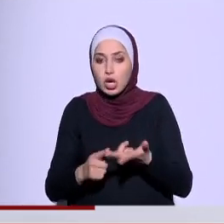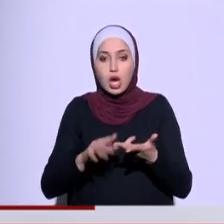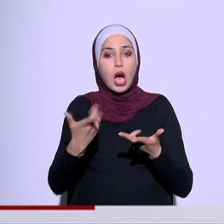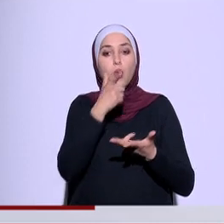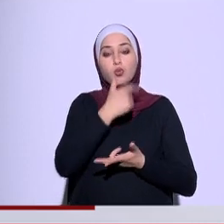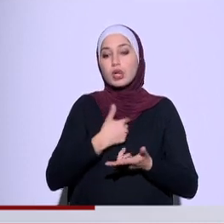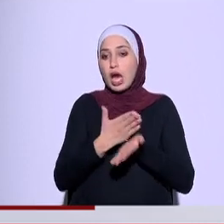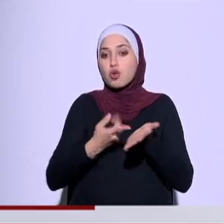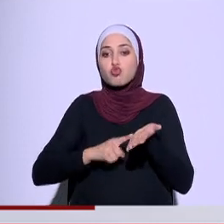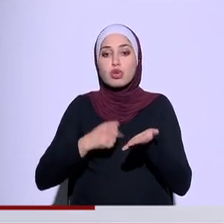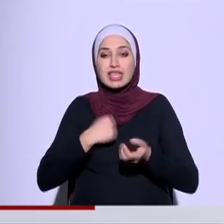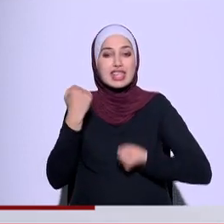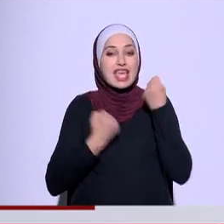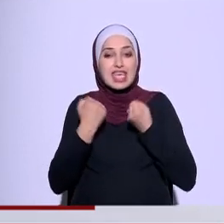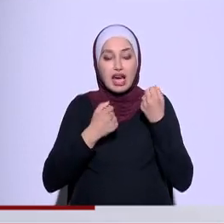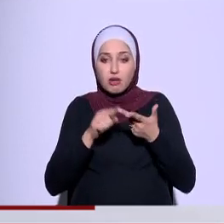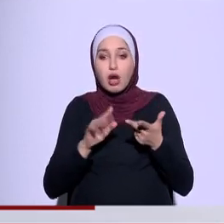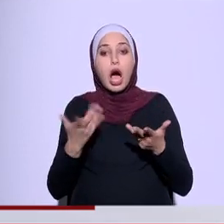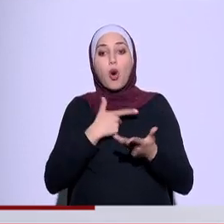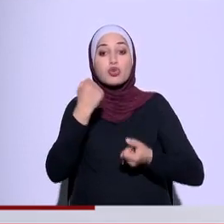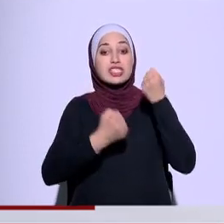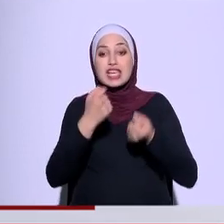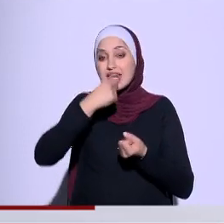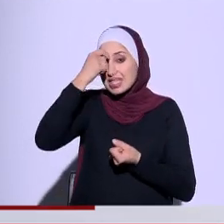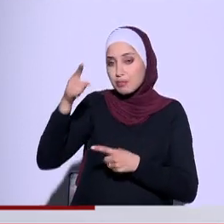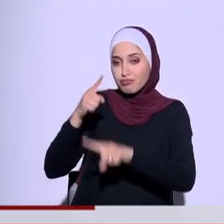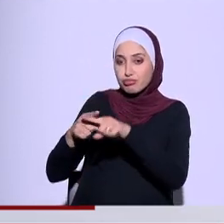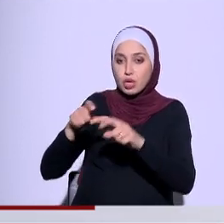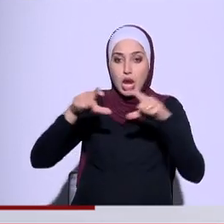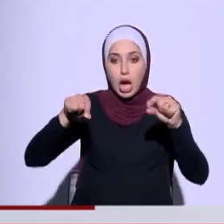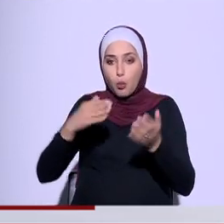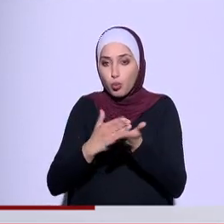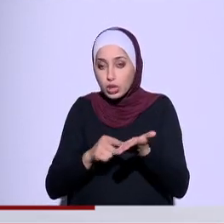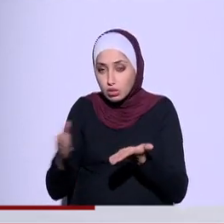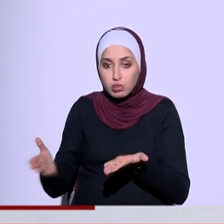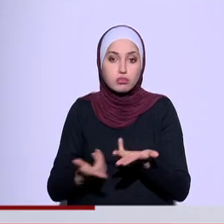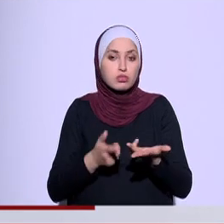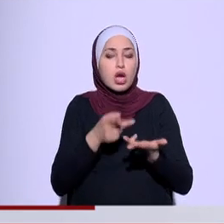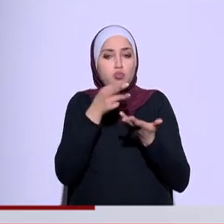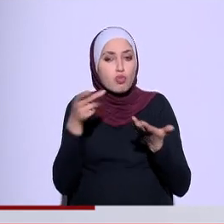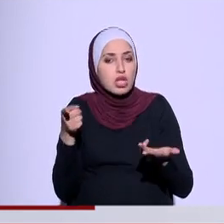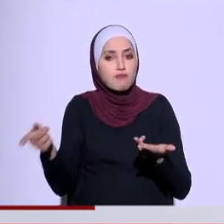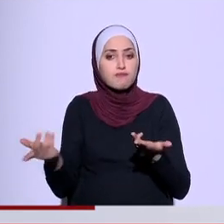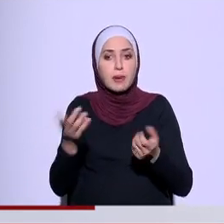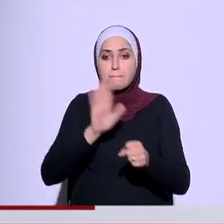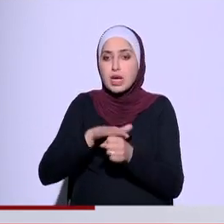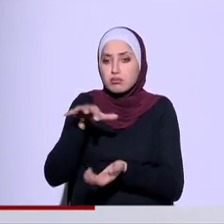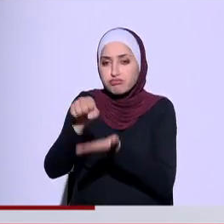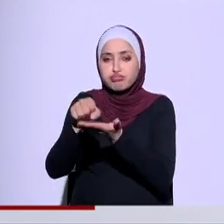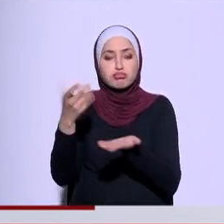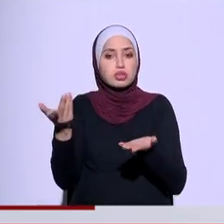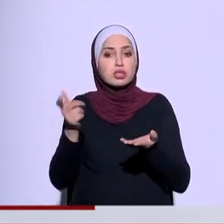الشخصية مثل معلومات المواطنين، معلومات الأحوال، الممتلكات إلى آخره. وطبعا ضفنا خدمة